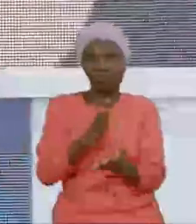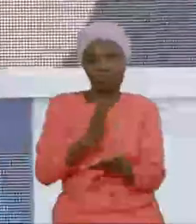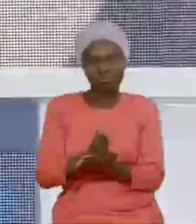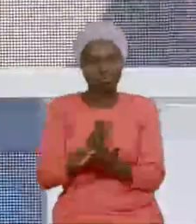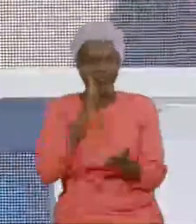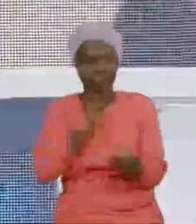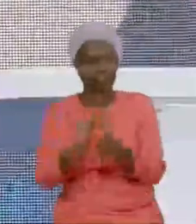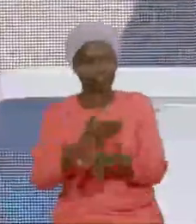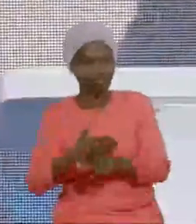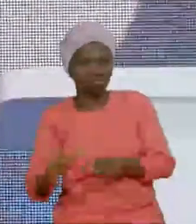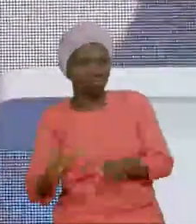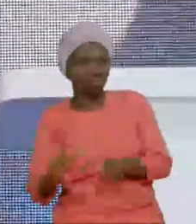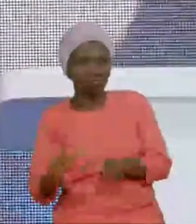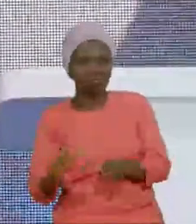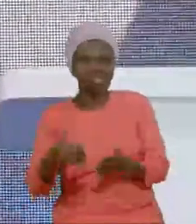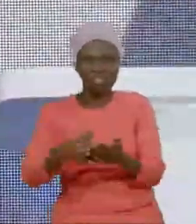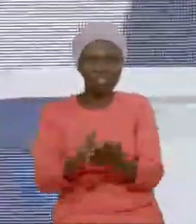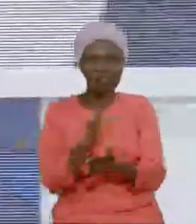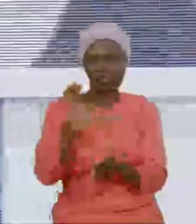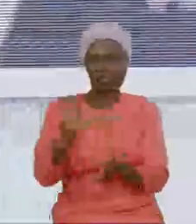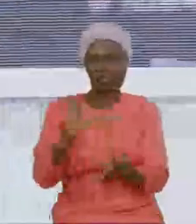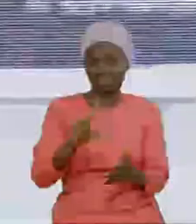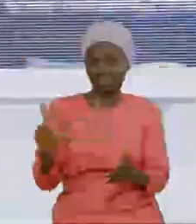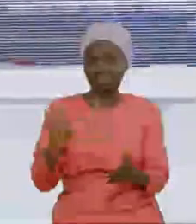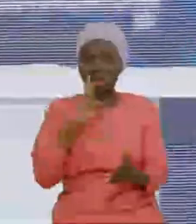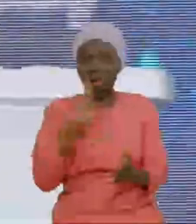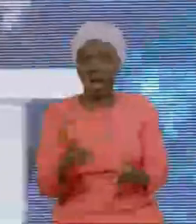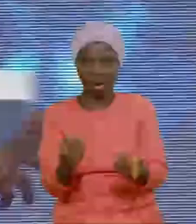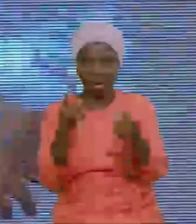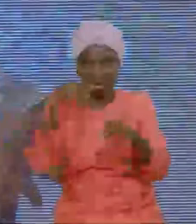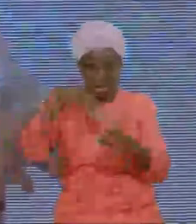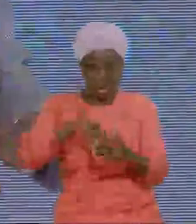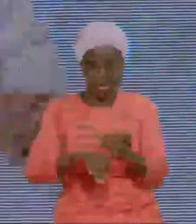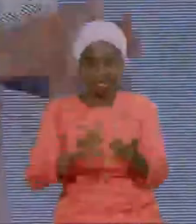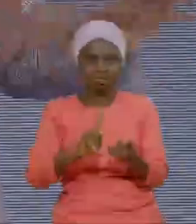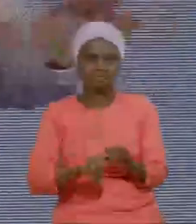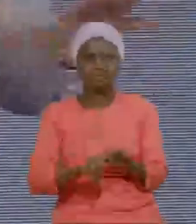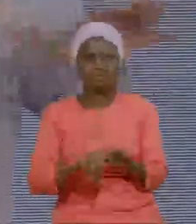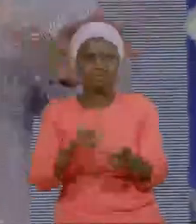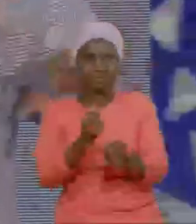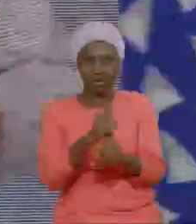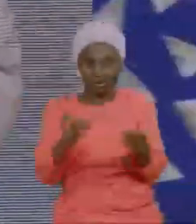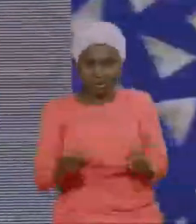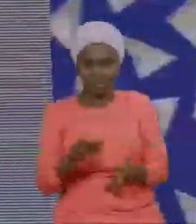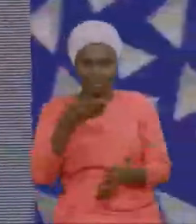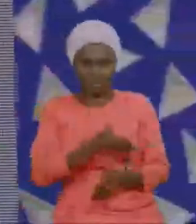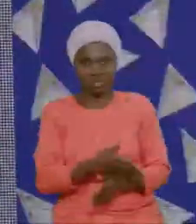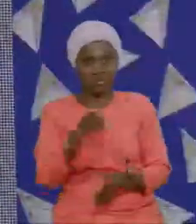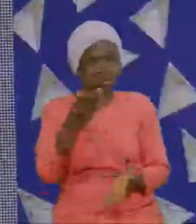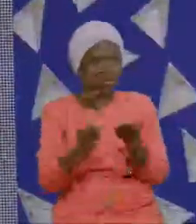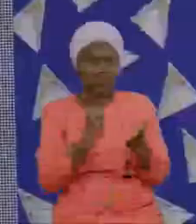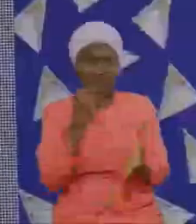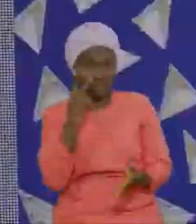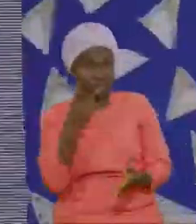New voie. New cells are coming in place of them. Et les nouvelles cellules prennent corps. You may not see the change. Vous ne pouvez